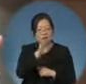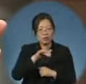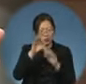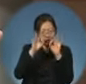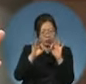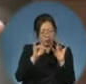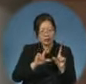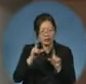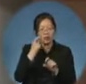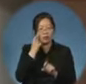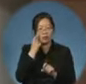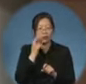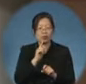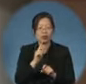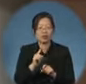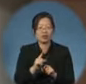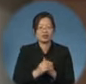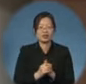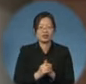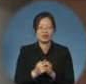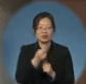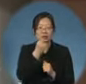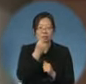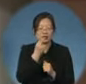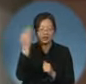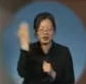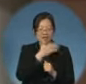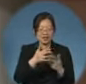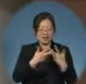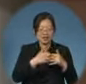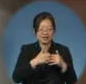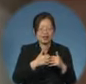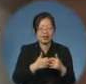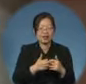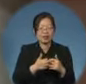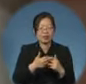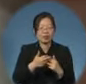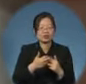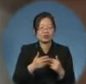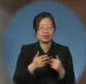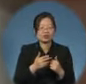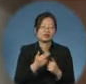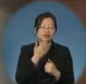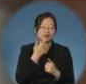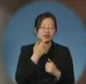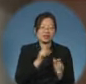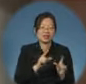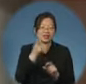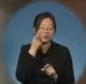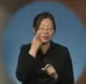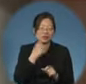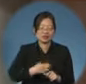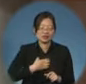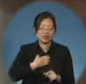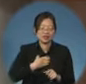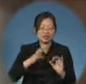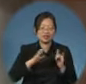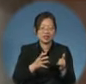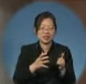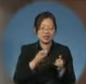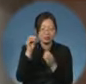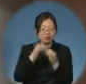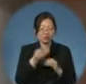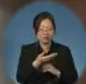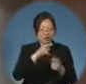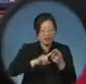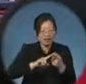살 수가 없잖아요 너 홍 기도 공기청정기 없음 모습을 몰드 사 먹어야 되고 이렇게 끔찍한 세상을 물려준 거야 대한 손해배상